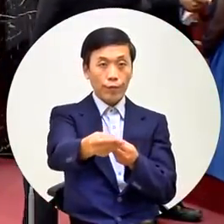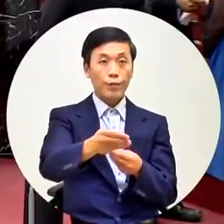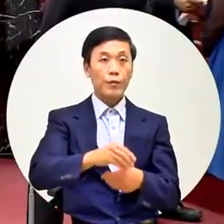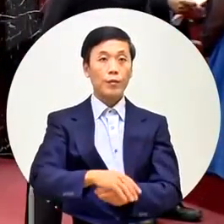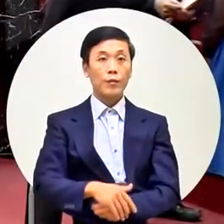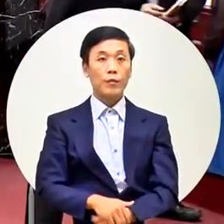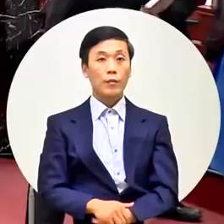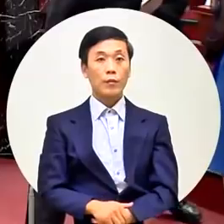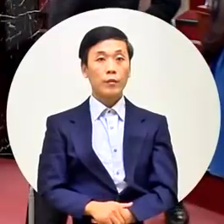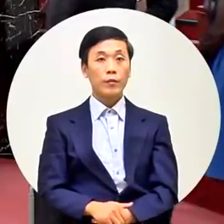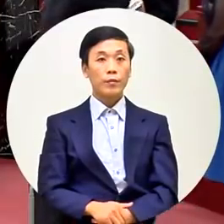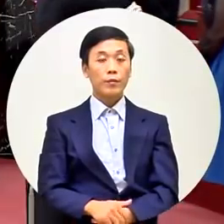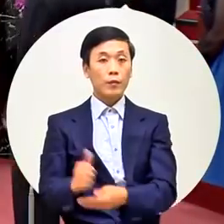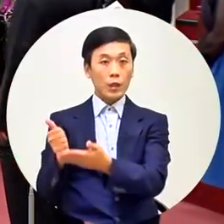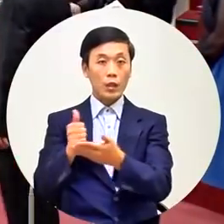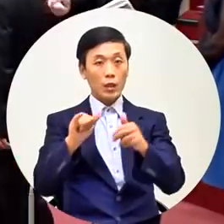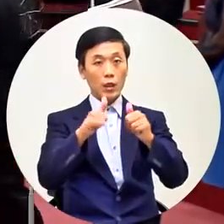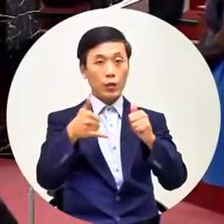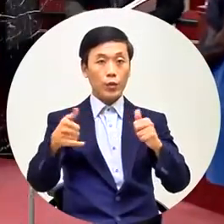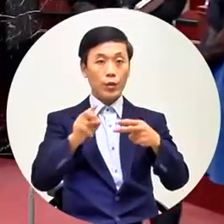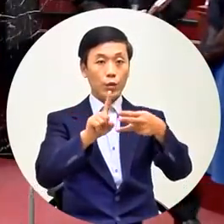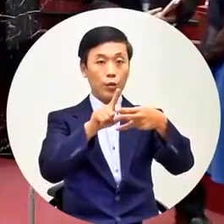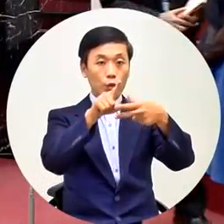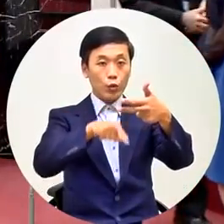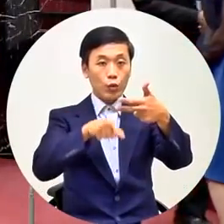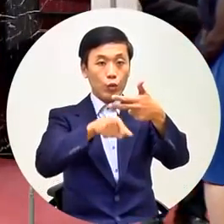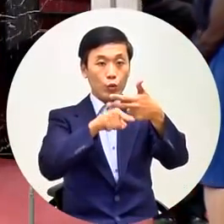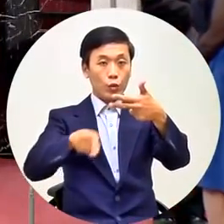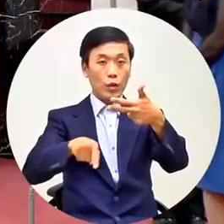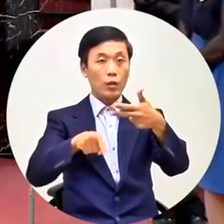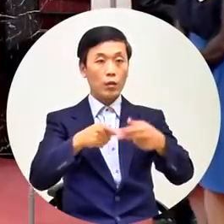请朱信强议员领取选票。